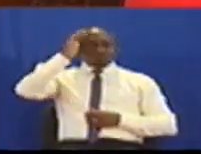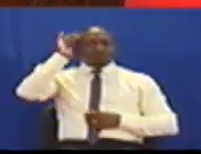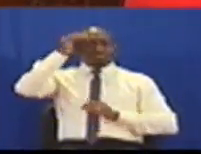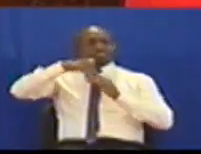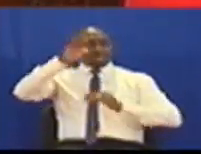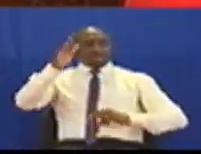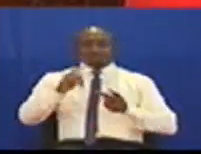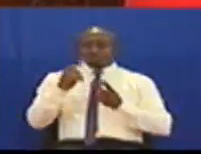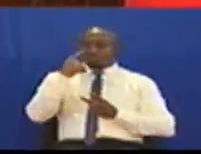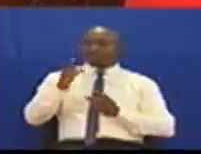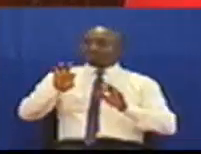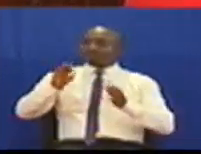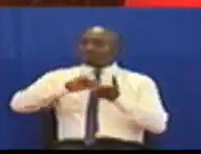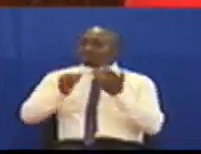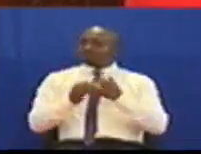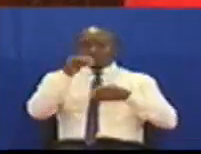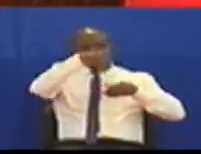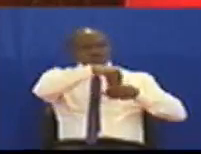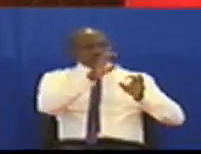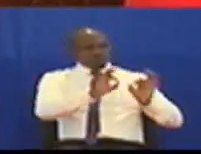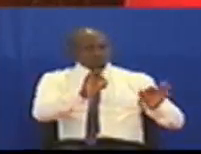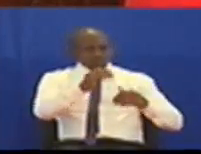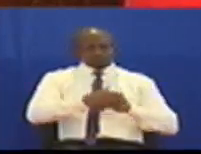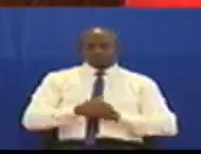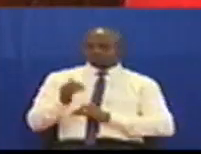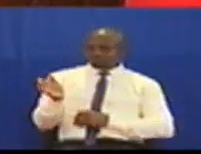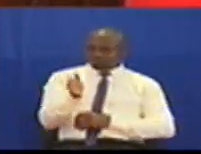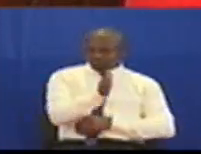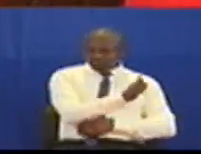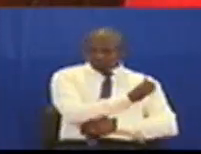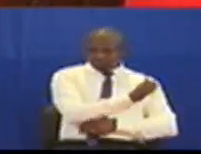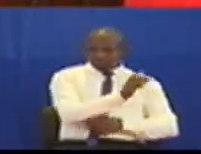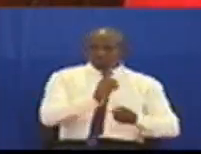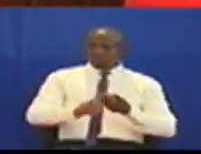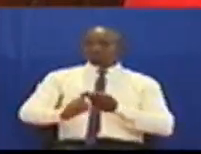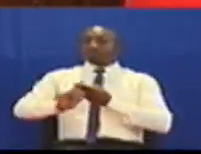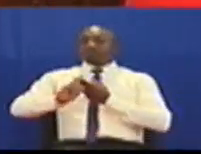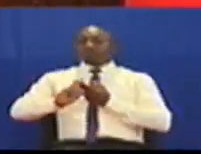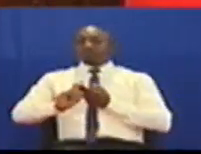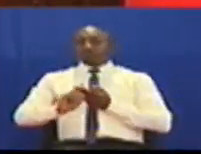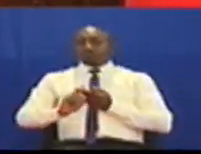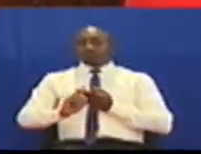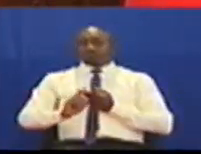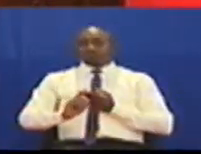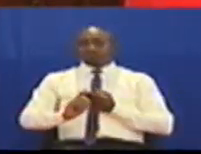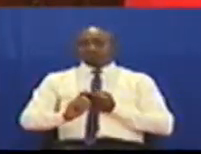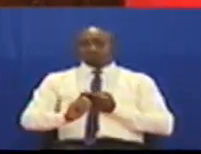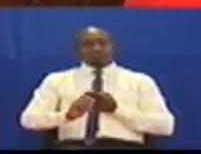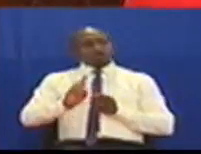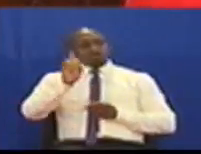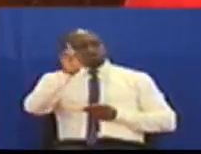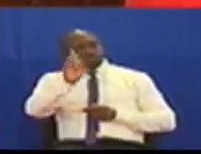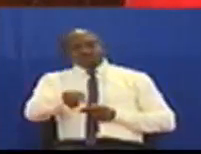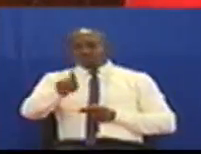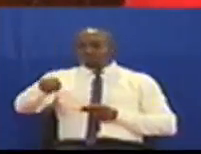kwamba vipi tutaweza kuwa accommodate vizuri. Jambo jingine mheshimiwa naibu speaker ni kwamba kuna